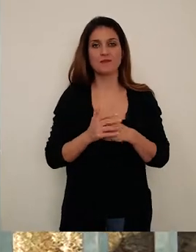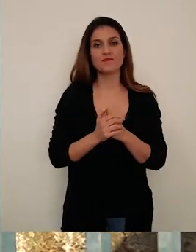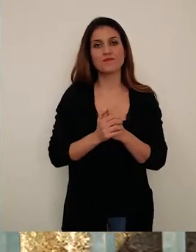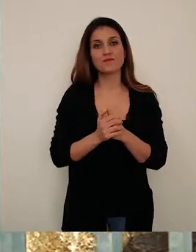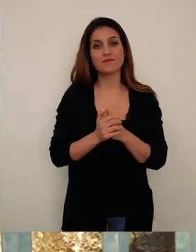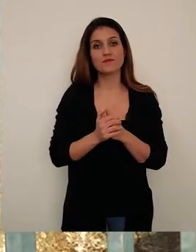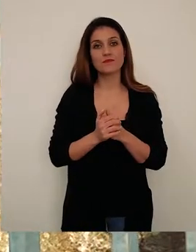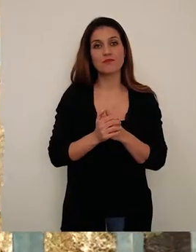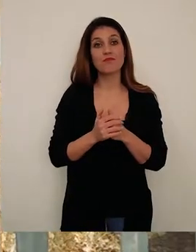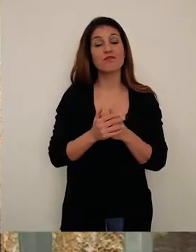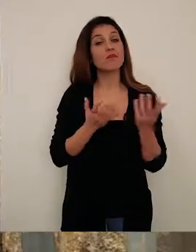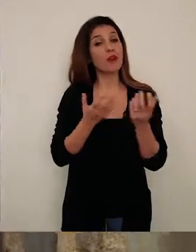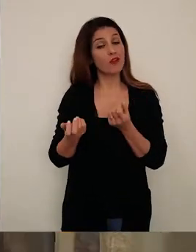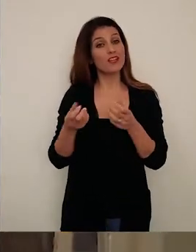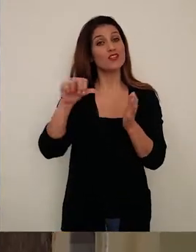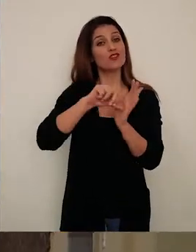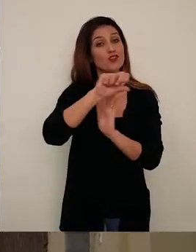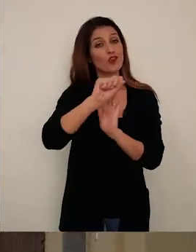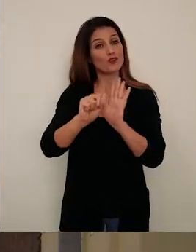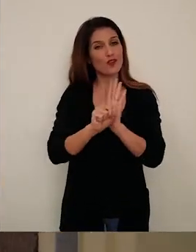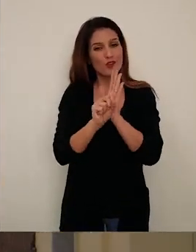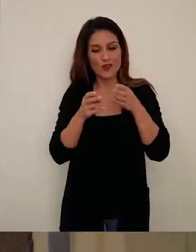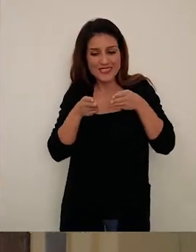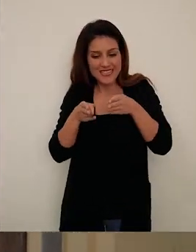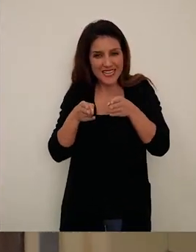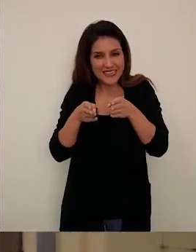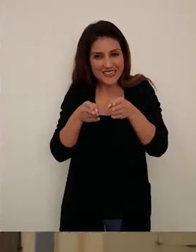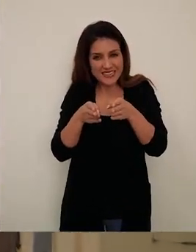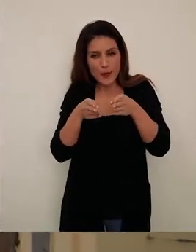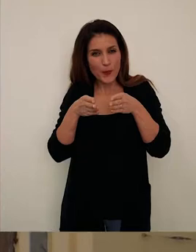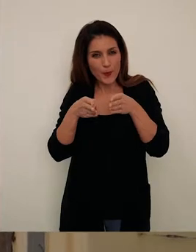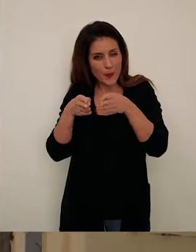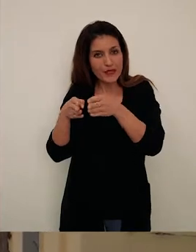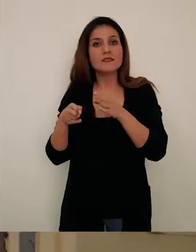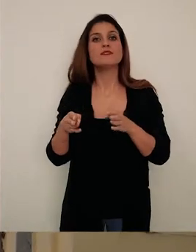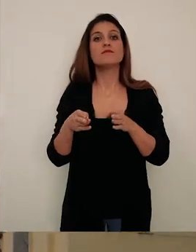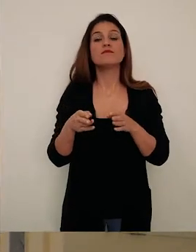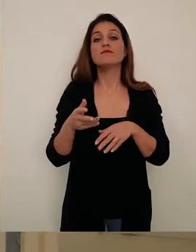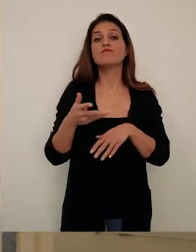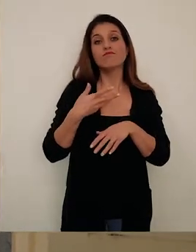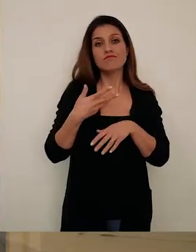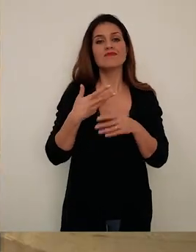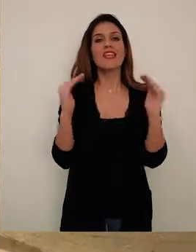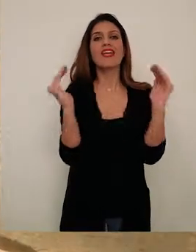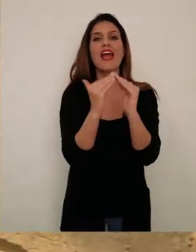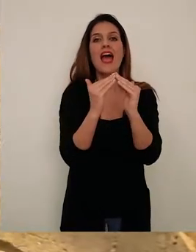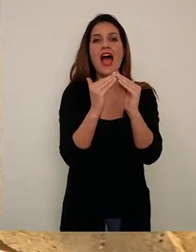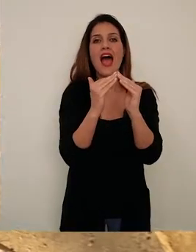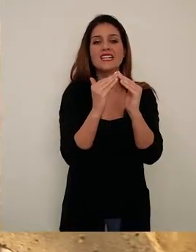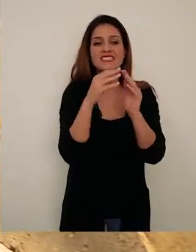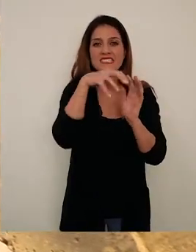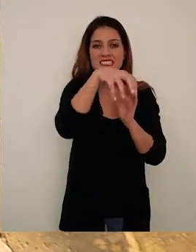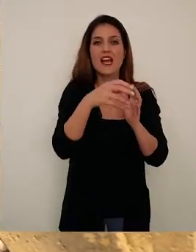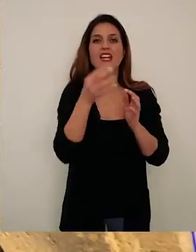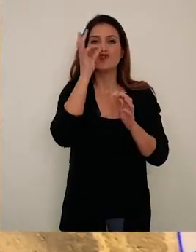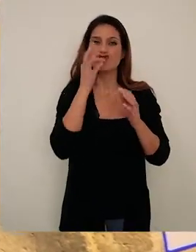L'accogliente centro storico di Caprarica di Lecce, con le sue strette stradine, è ricco di stupende, intime e accoglienti case a corte che